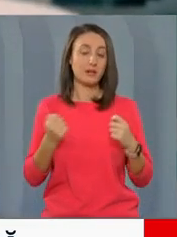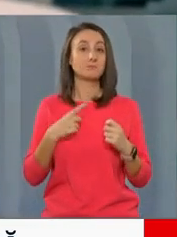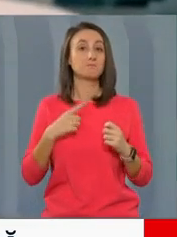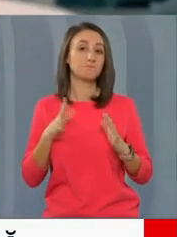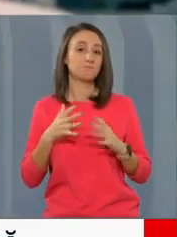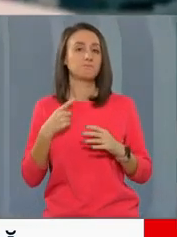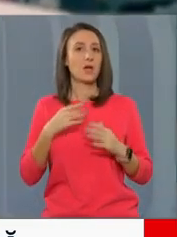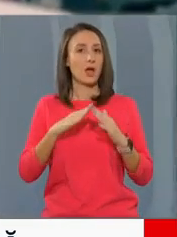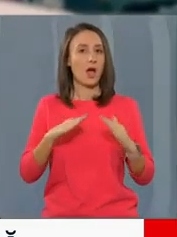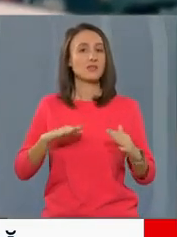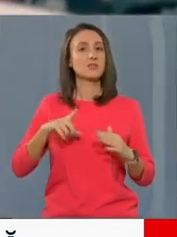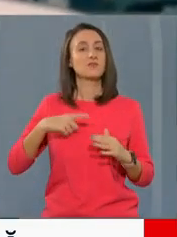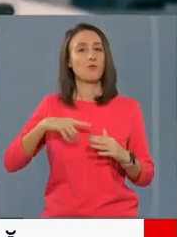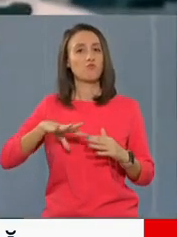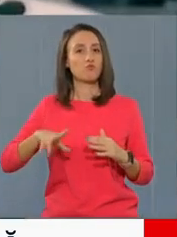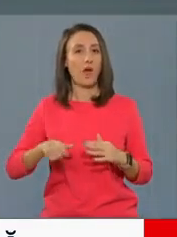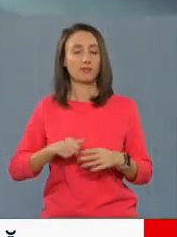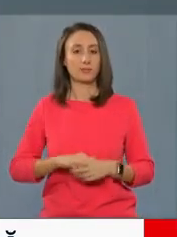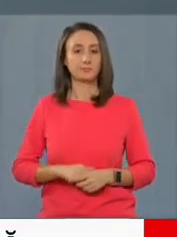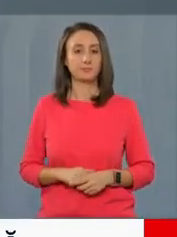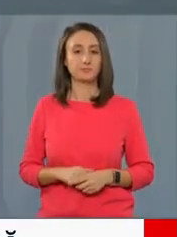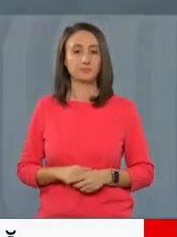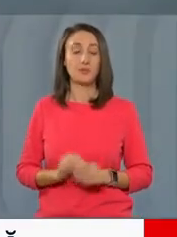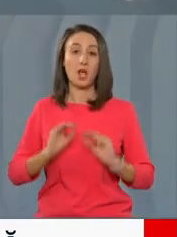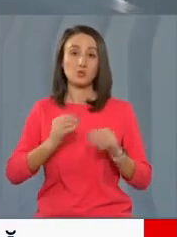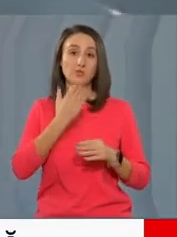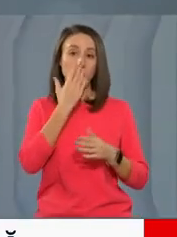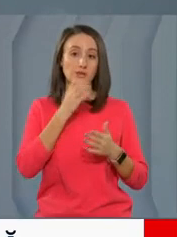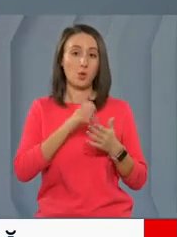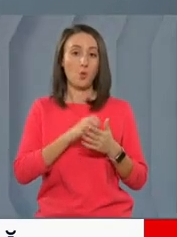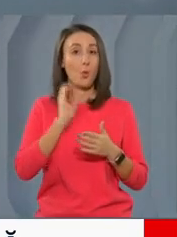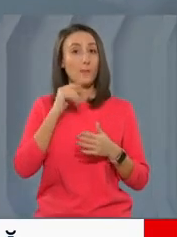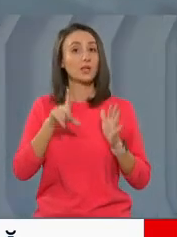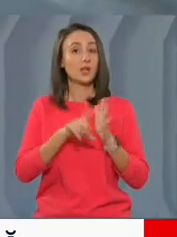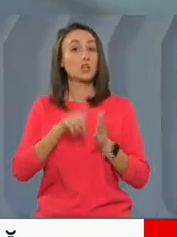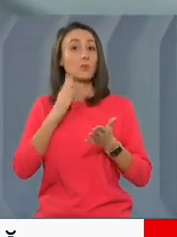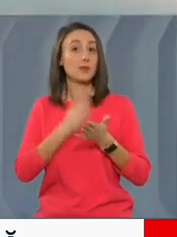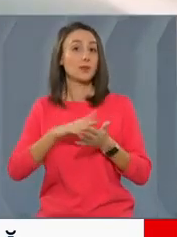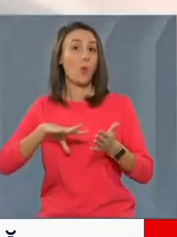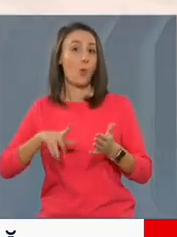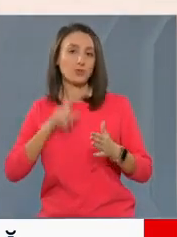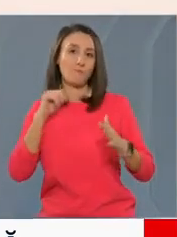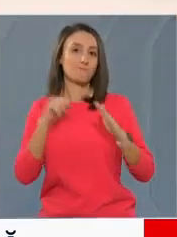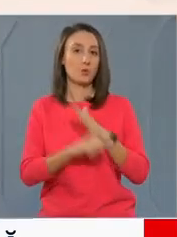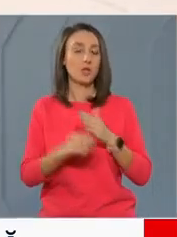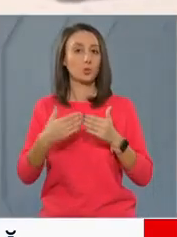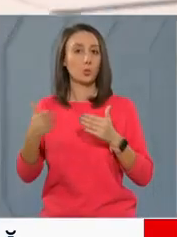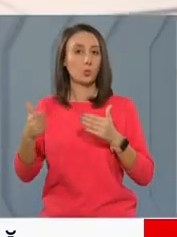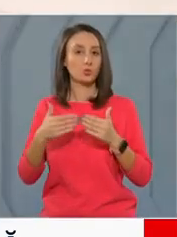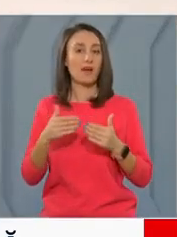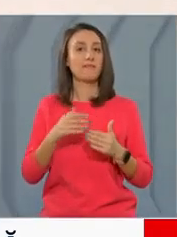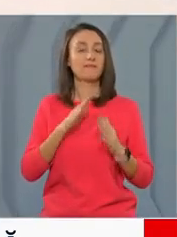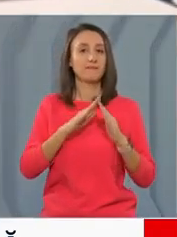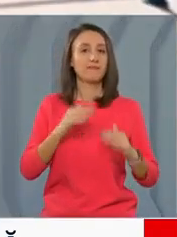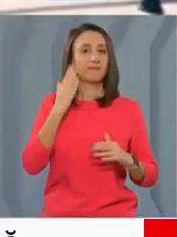posibil ca din locuință să fi fost sustrase bunuri ajungi la fața locului oamenii legii au stabilit că hoții au forțat ușa de acces în locuința